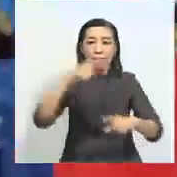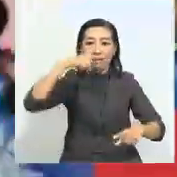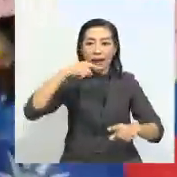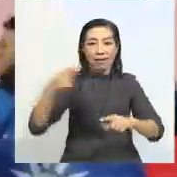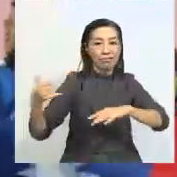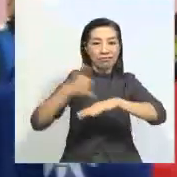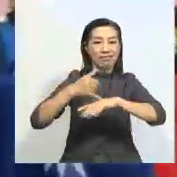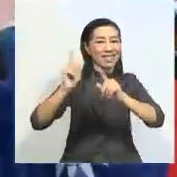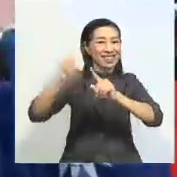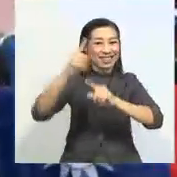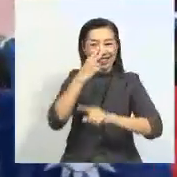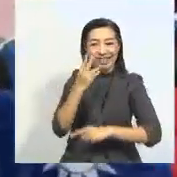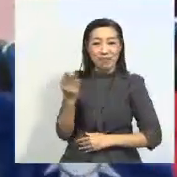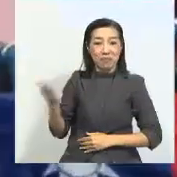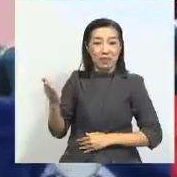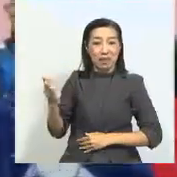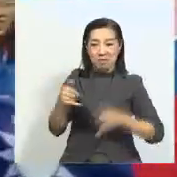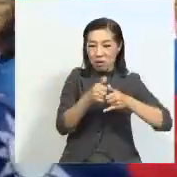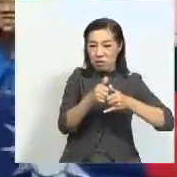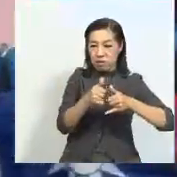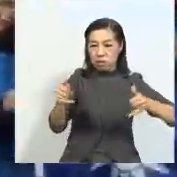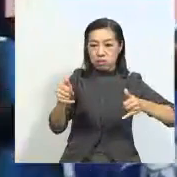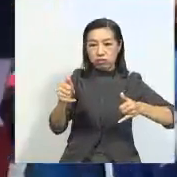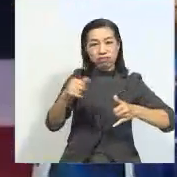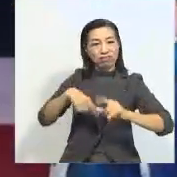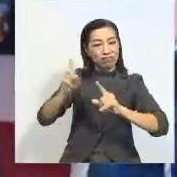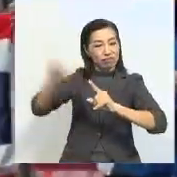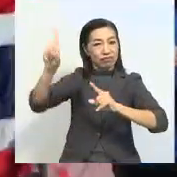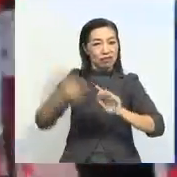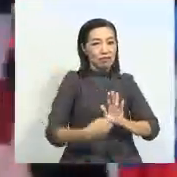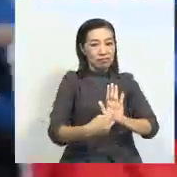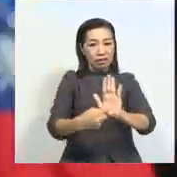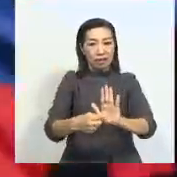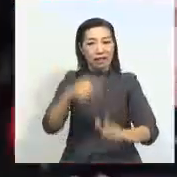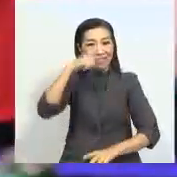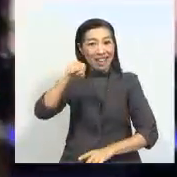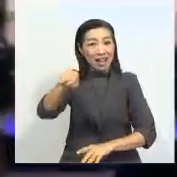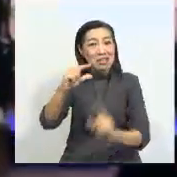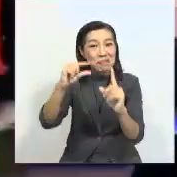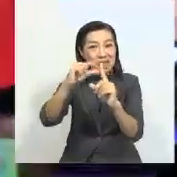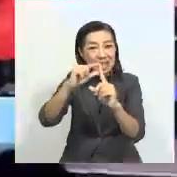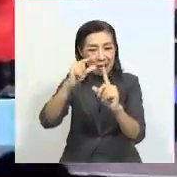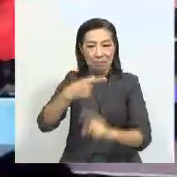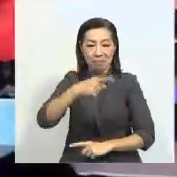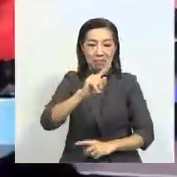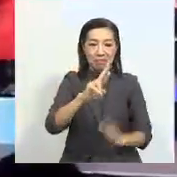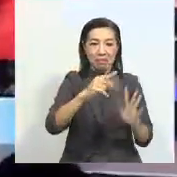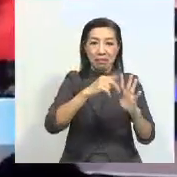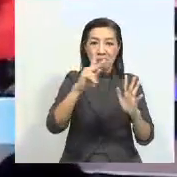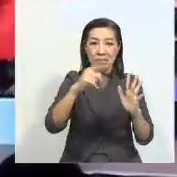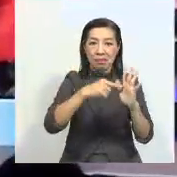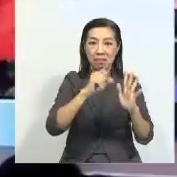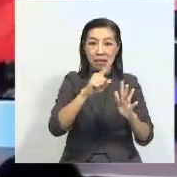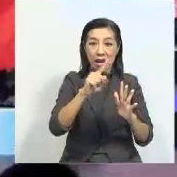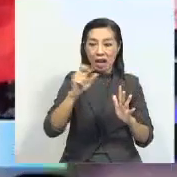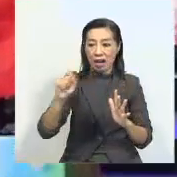คะขึ้นไปโชว์ศักยภาพประกาศศักดาเมื่อสักครู่ที่เขาขึ้นมาเลยว่าประกาศศักดา